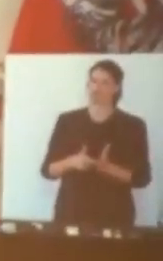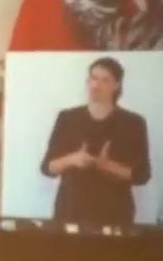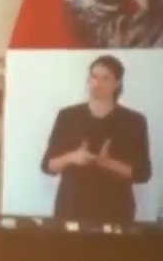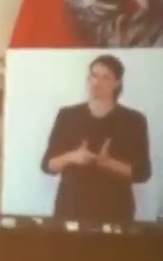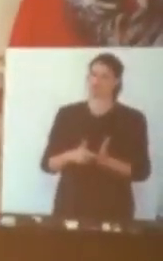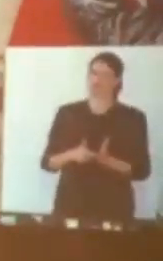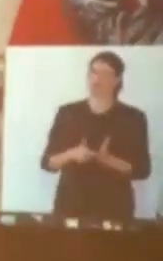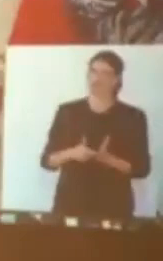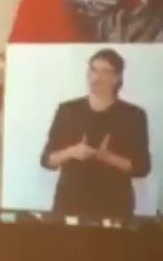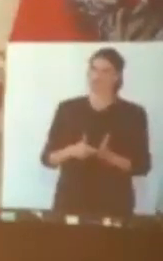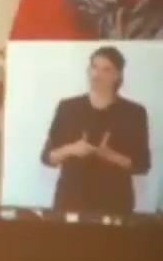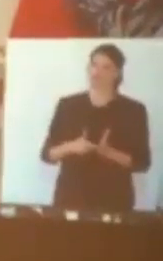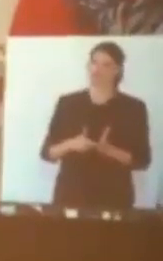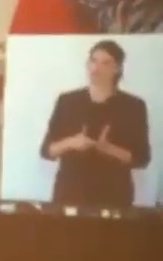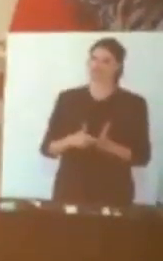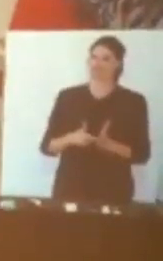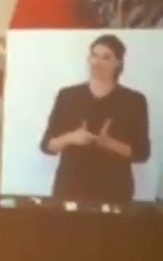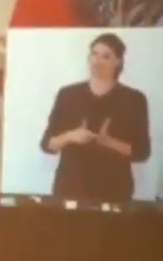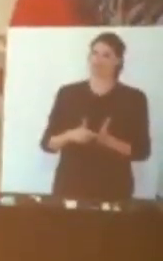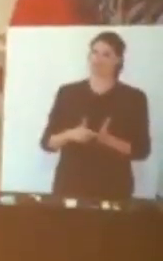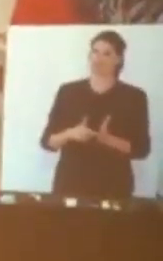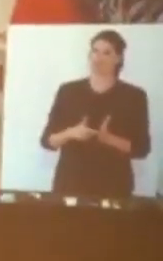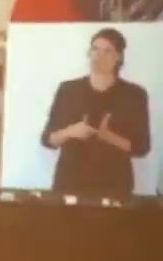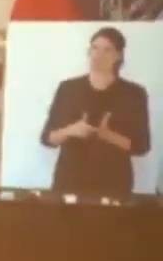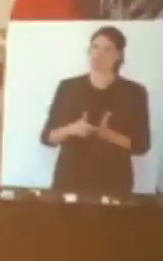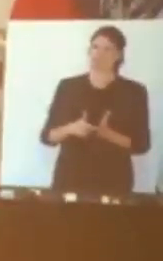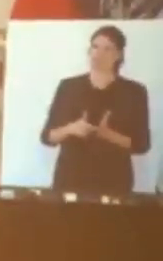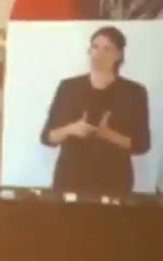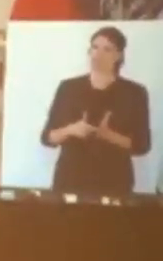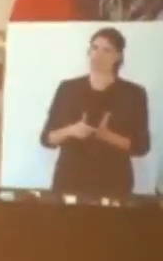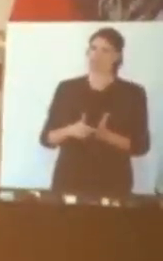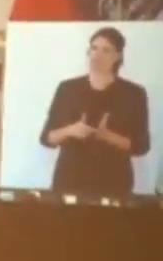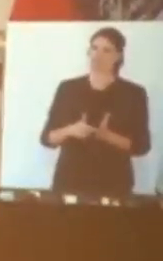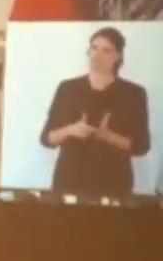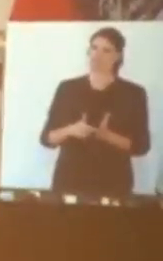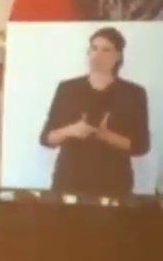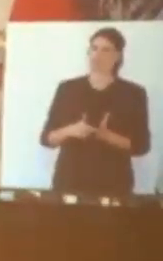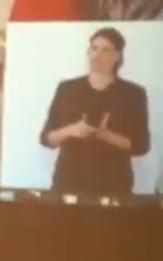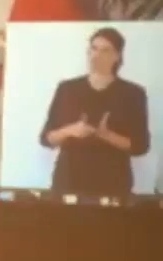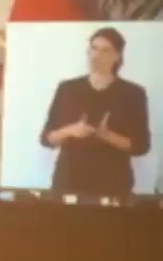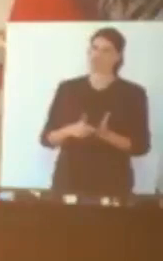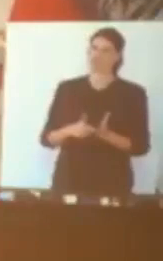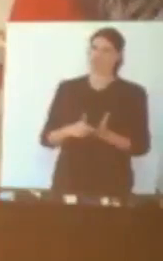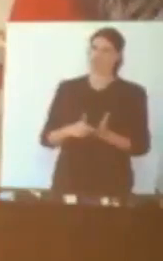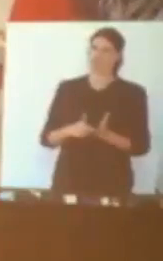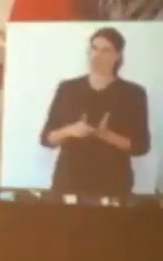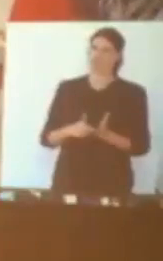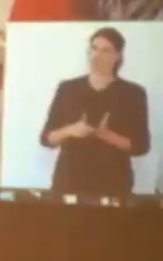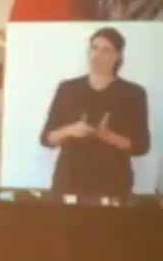Wenn uns die vergangenen Monate sehr viel abverlangt haben... Das ist wieder Herr Dr. Markus Söder, wir.